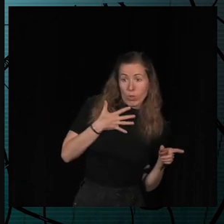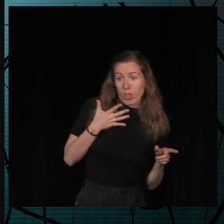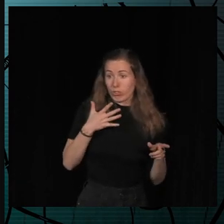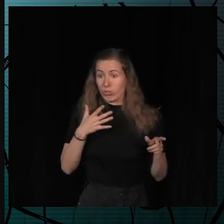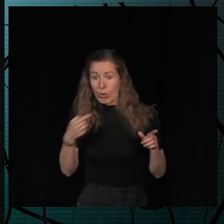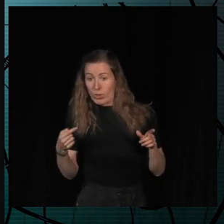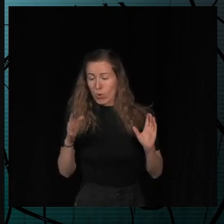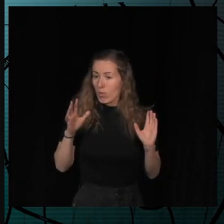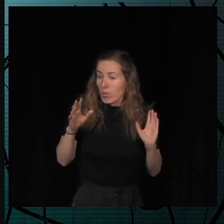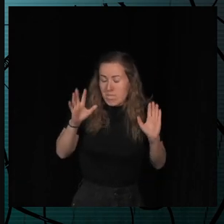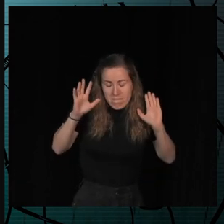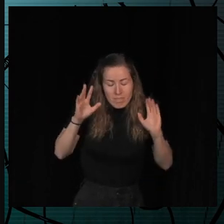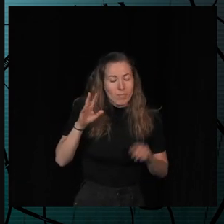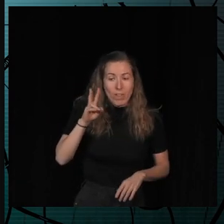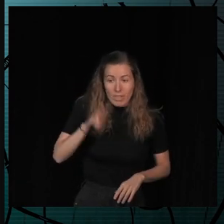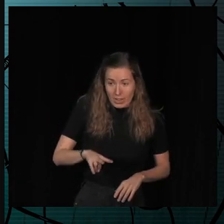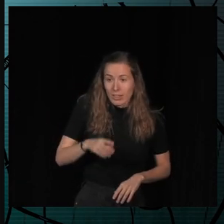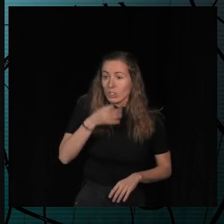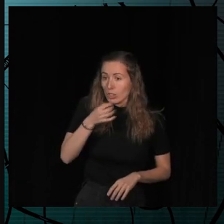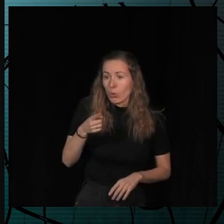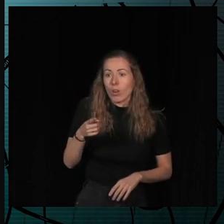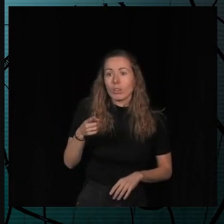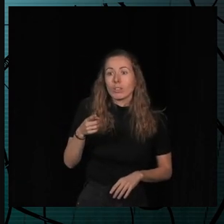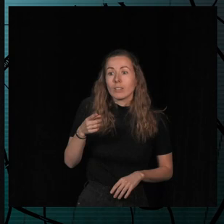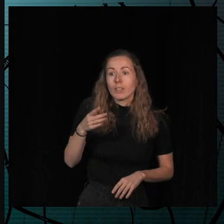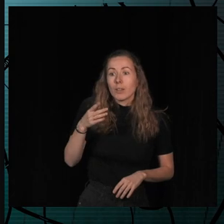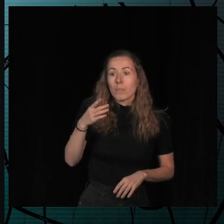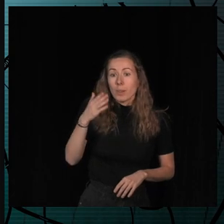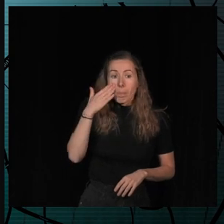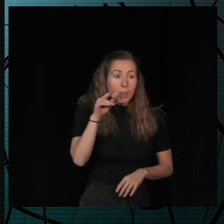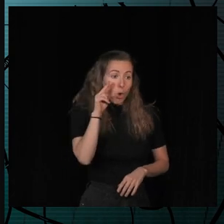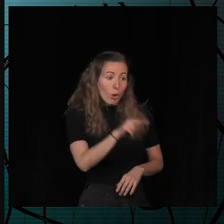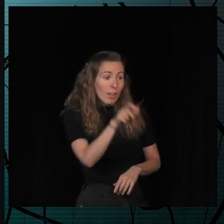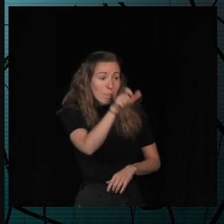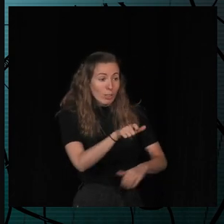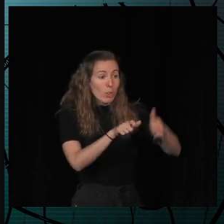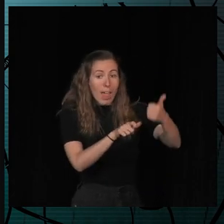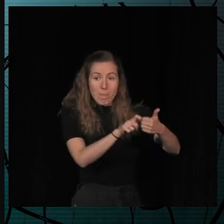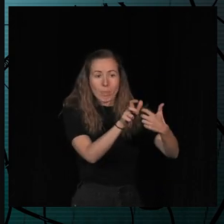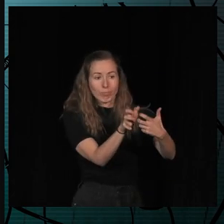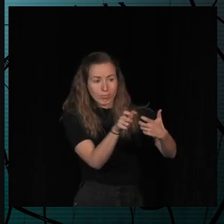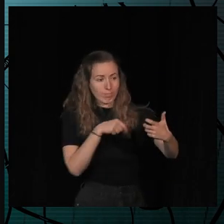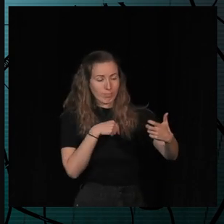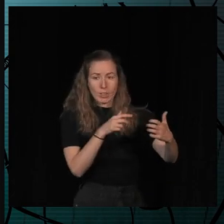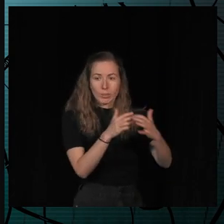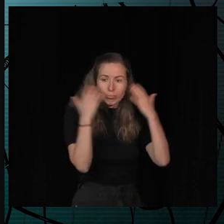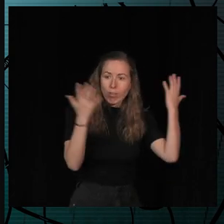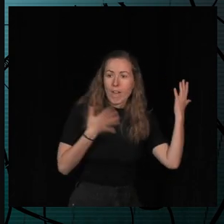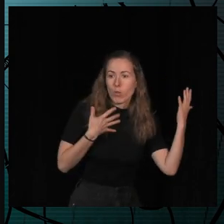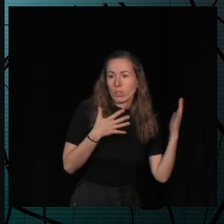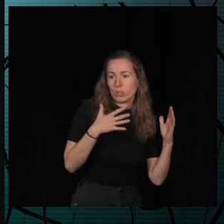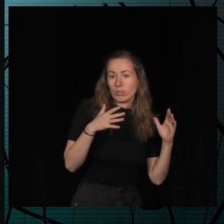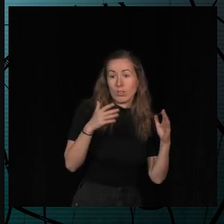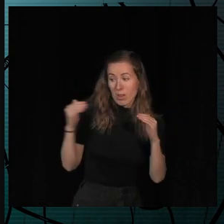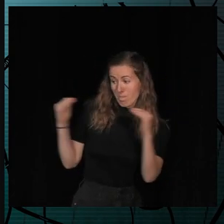non il y a le le bénéfice je répète jeux vidéo vient que quand je joue pas quand je regarde quelqu'un jouer on n pas retrouvé le même bénéfice j'ai pas dit que c'était pas